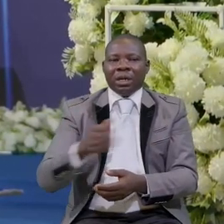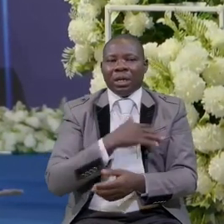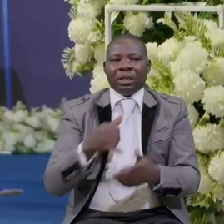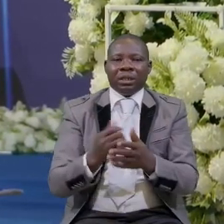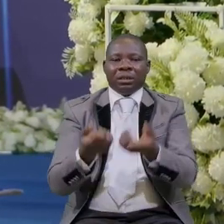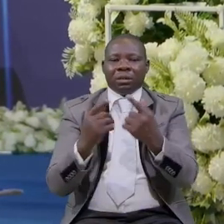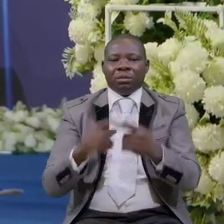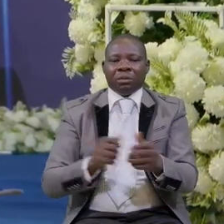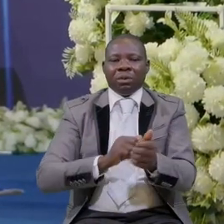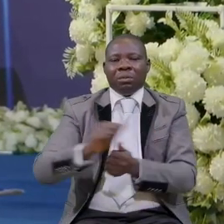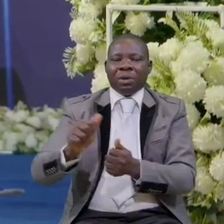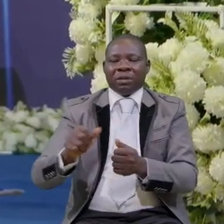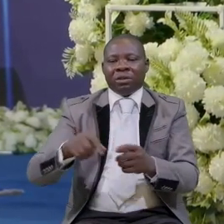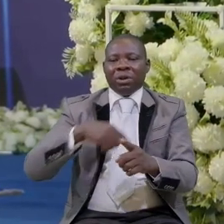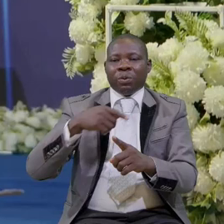Verset 9.